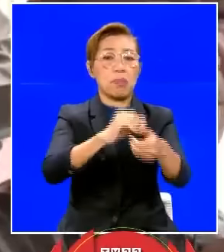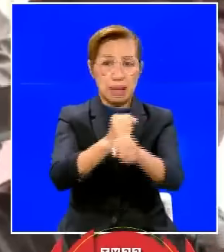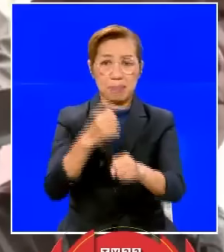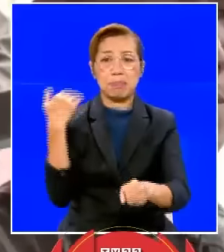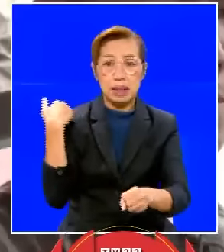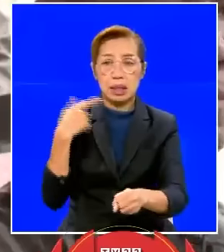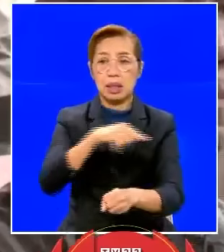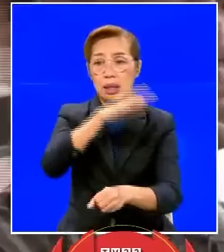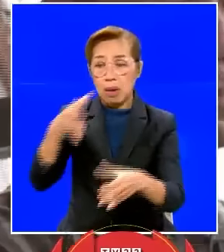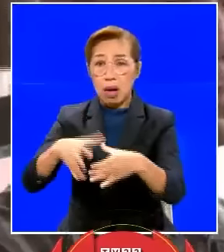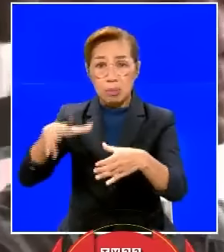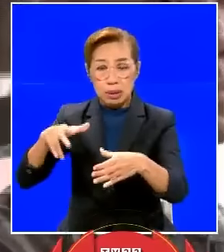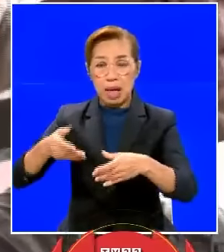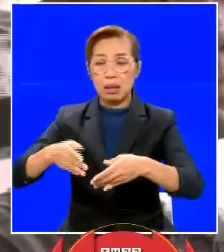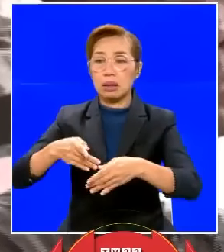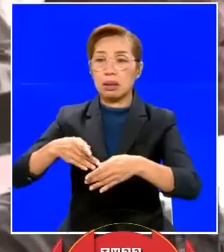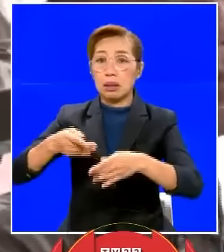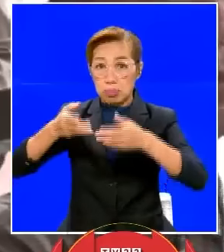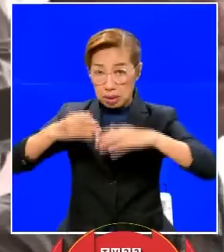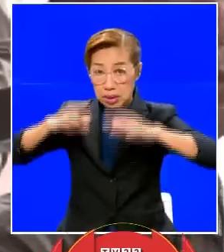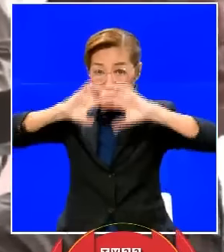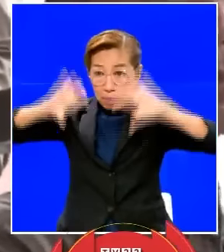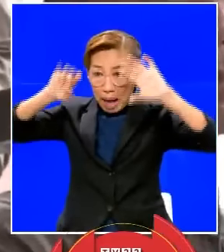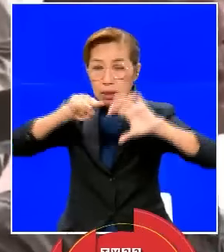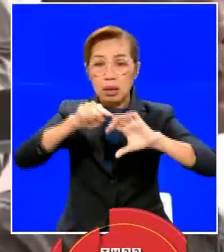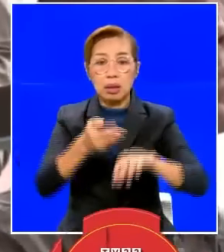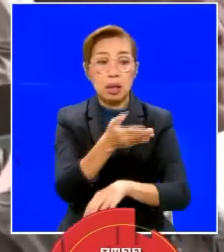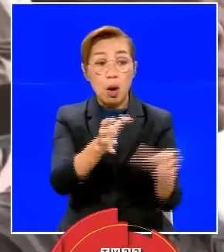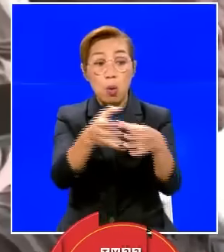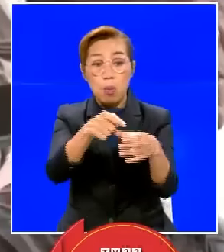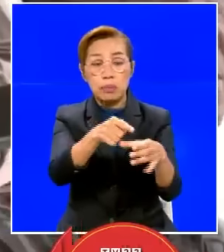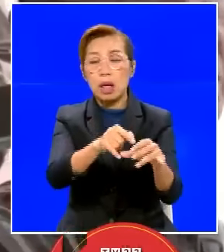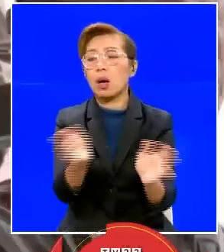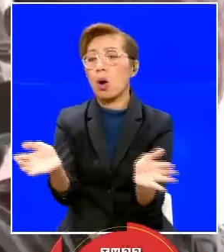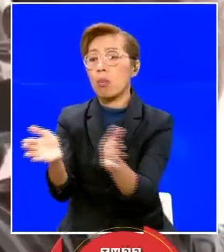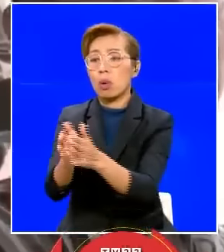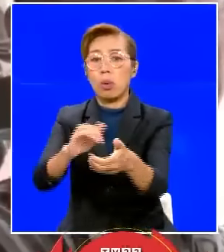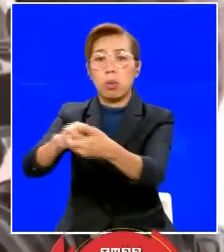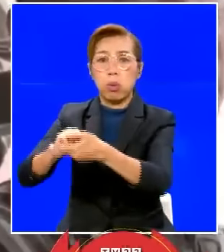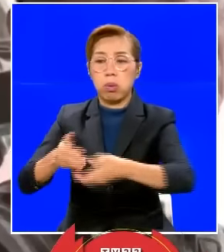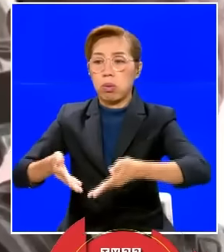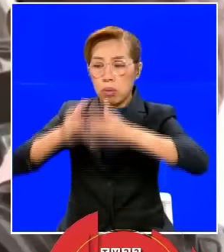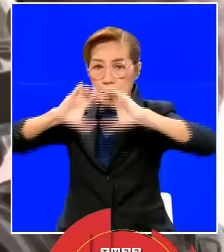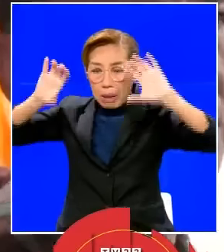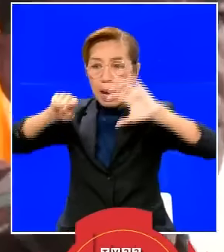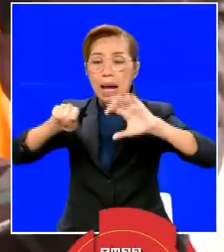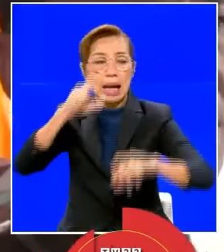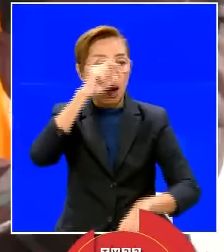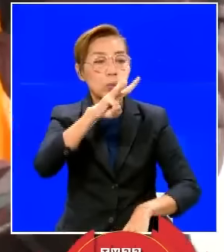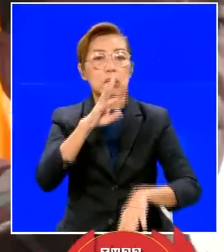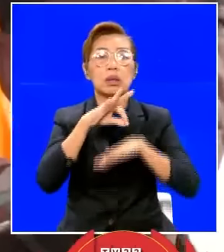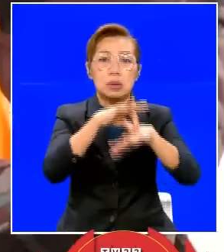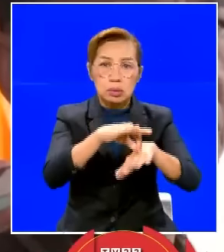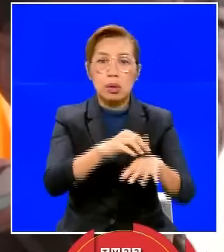ไปพอมาวันนี้ก็มาจับมือกับจับมือก็มาตั้งอาจารย์วิษณุ คื